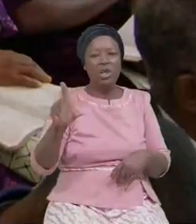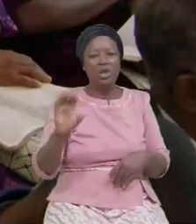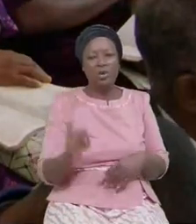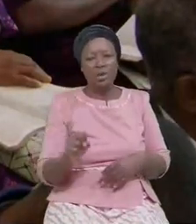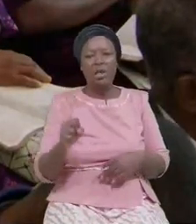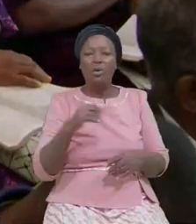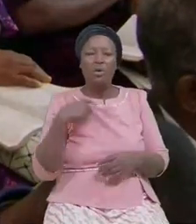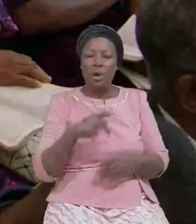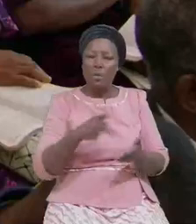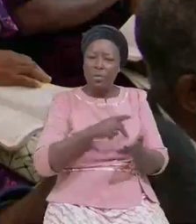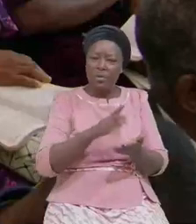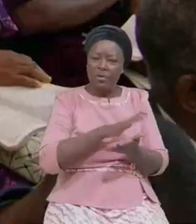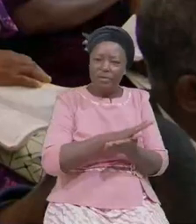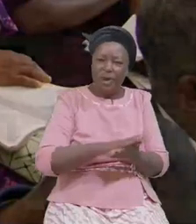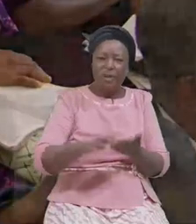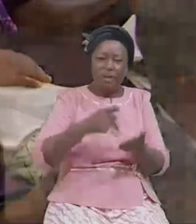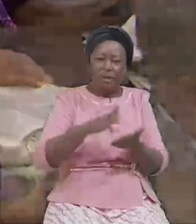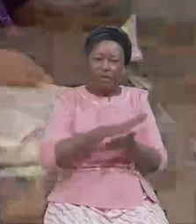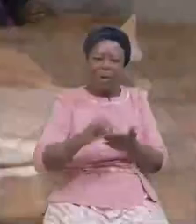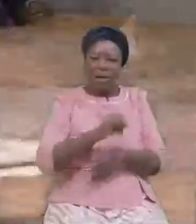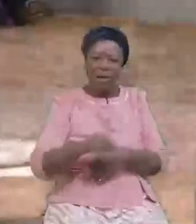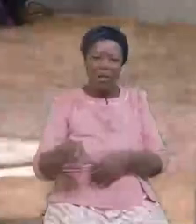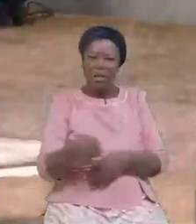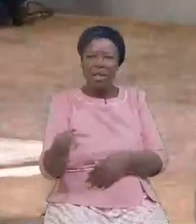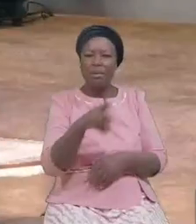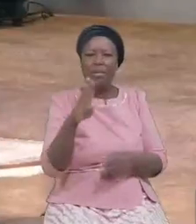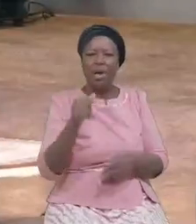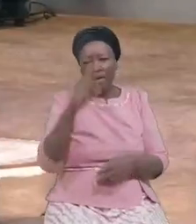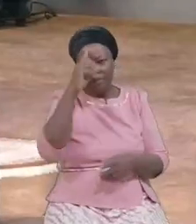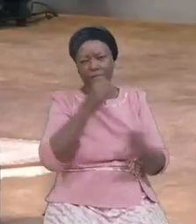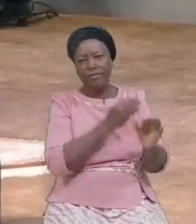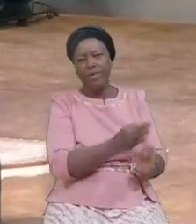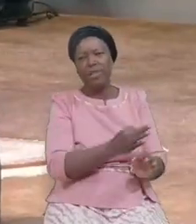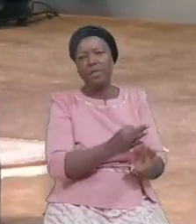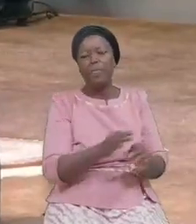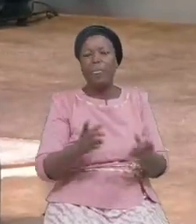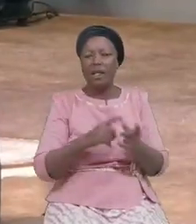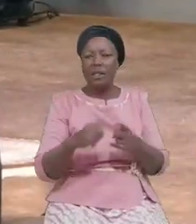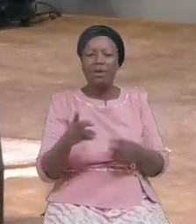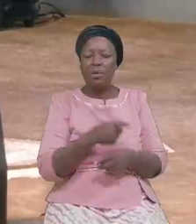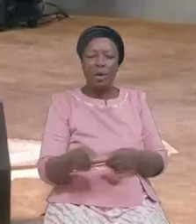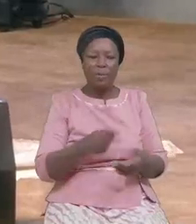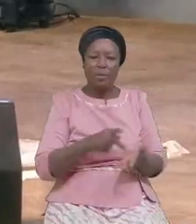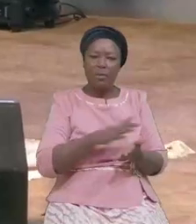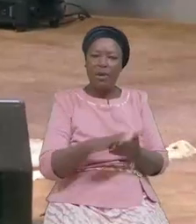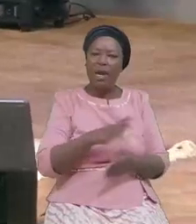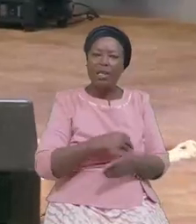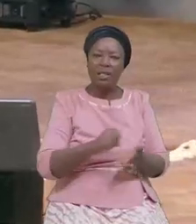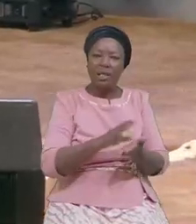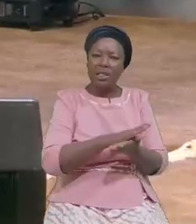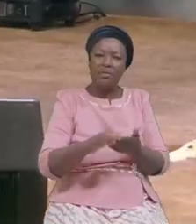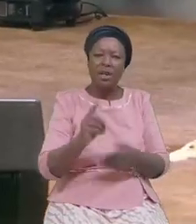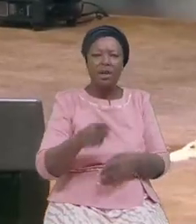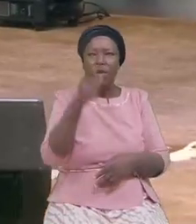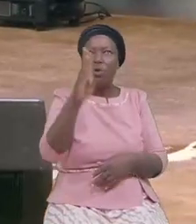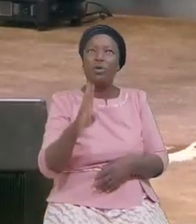Ils étaient purifiés, purifiant leur cœur par la foi. Ils étaient purifiés, sanctifiés. Dieu visite